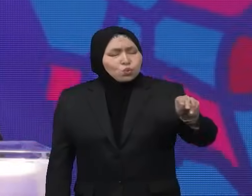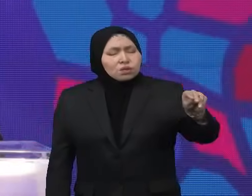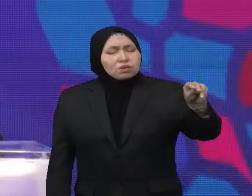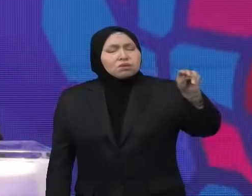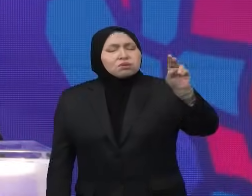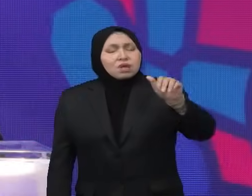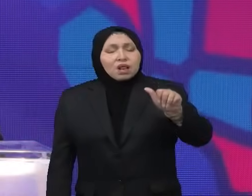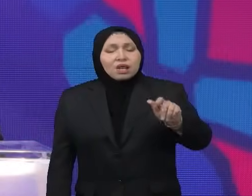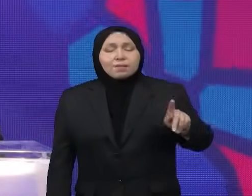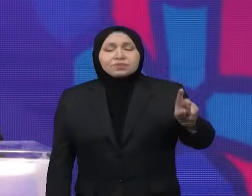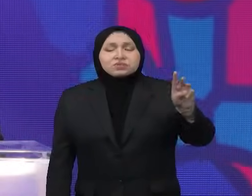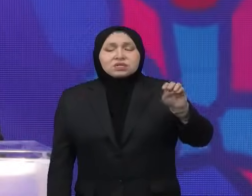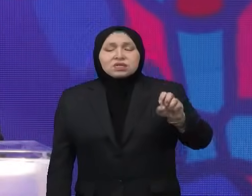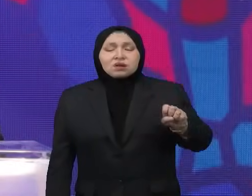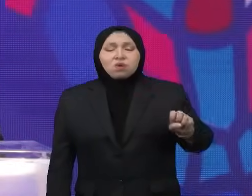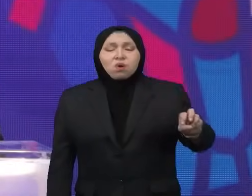لَدُنْكَ